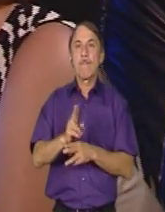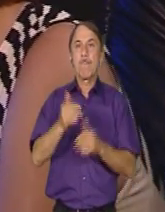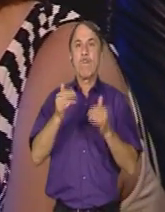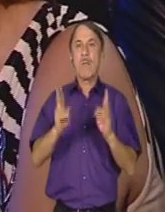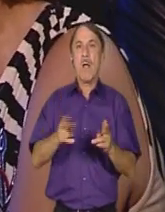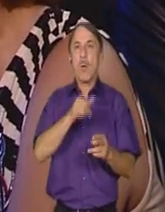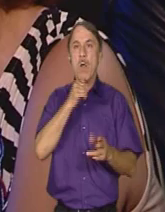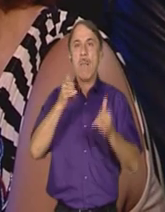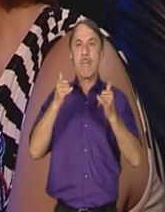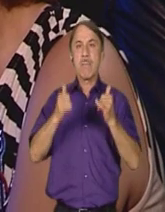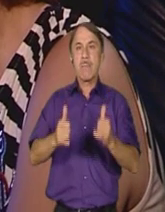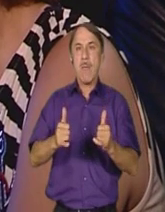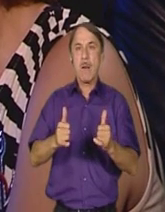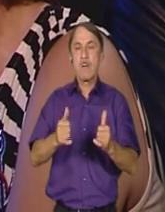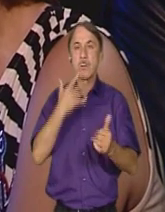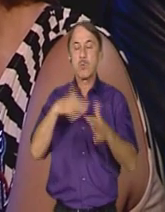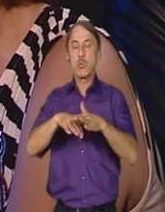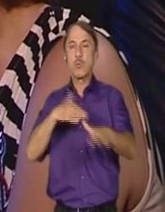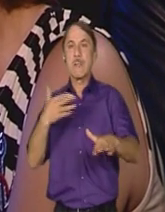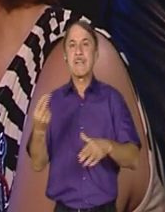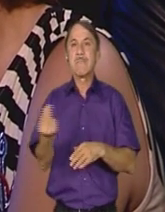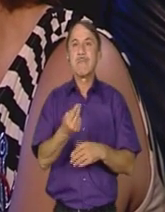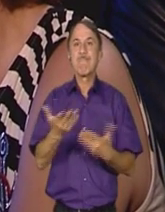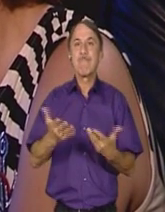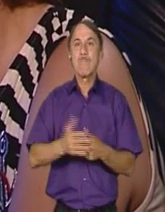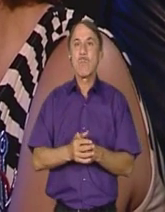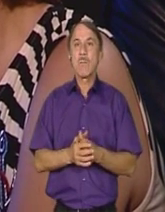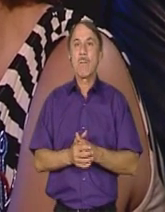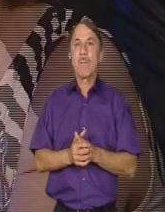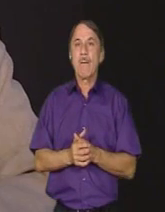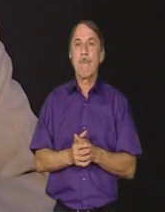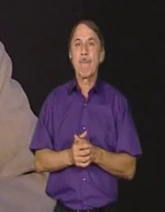Kako vi danas gledate na Skupštinu Srbije?